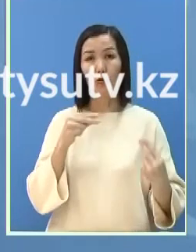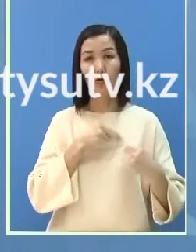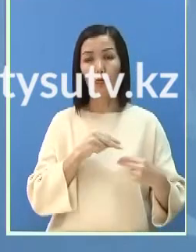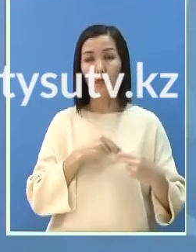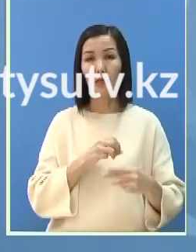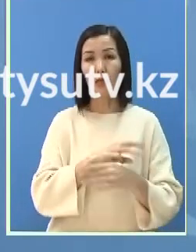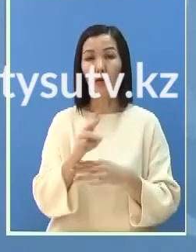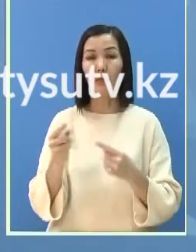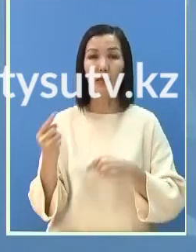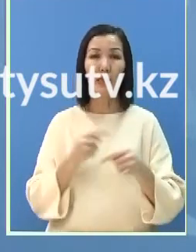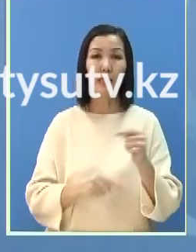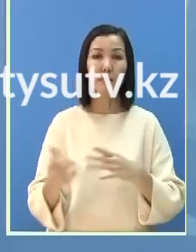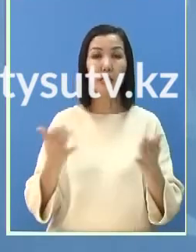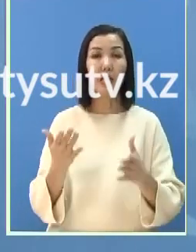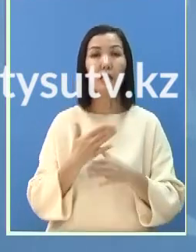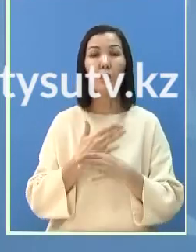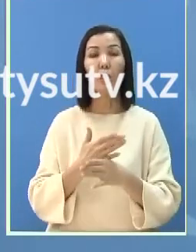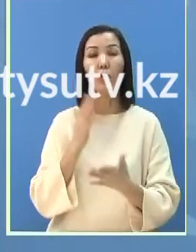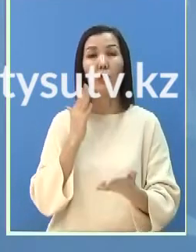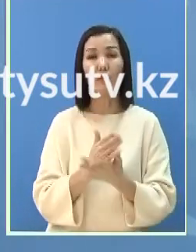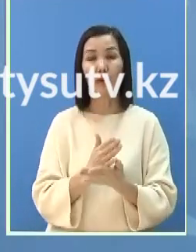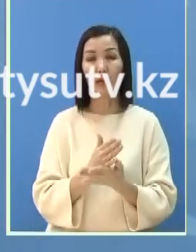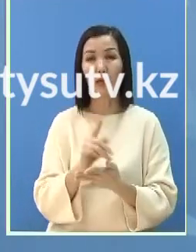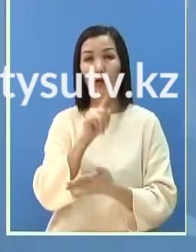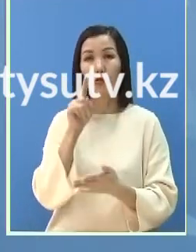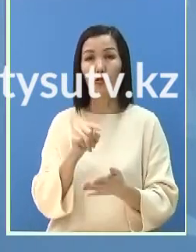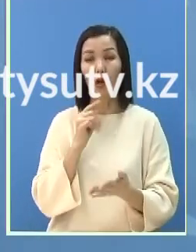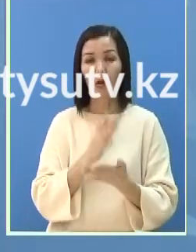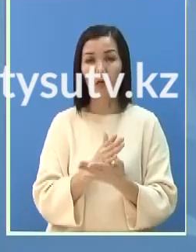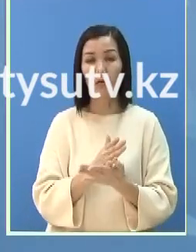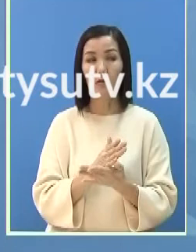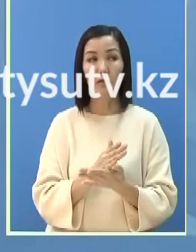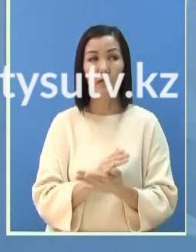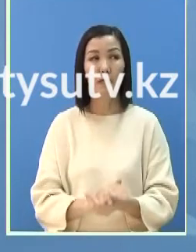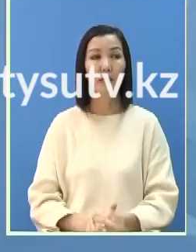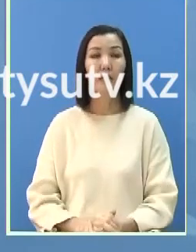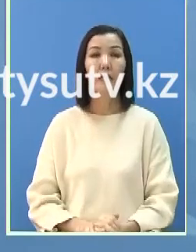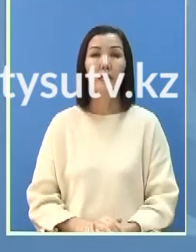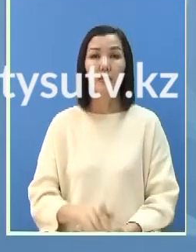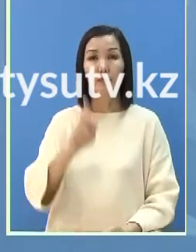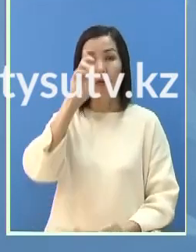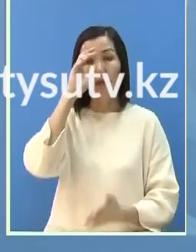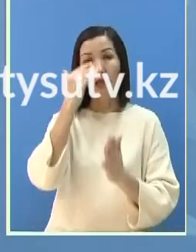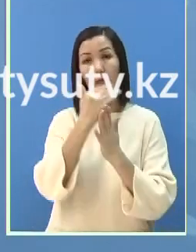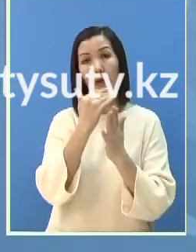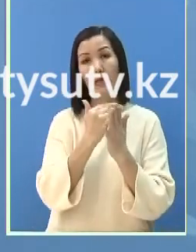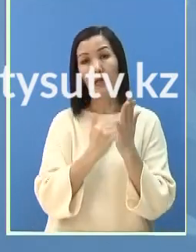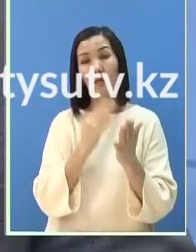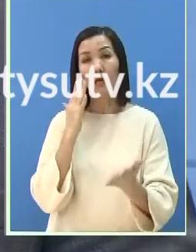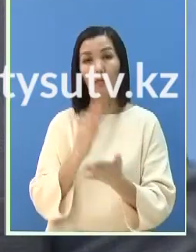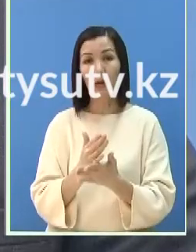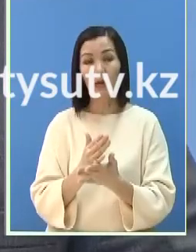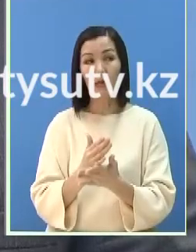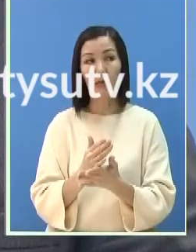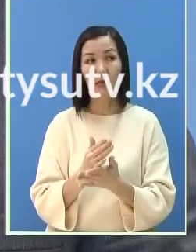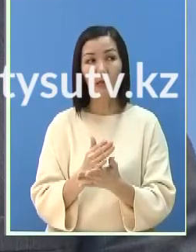жеке кәсіпкерлерге қандай қолдаулар бар деген сауалымыз бар екен. Жаңағы мемлекеттік бағдарламалар бар дедім ғой, солар